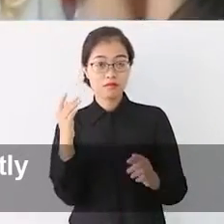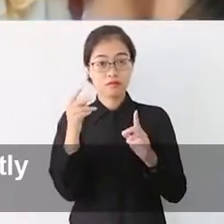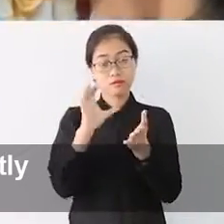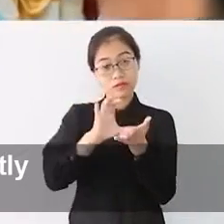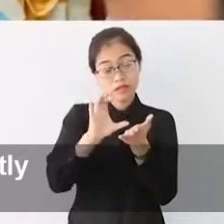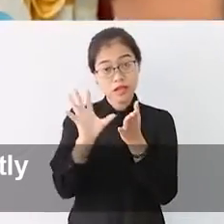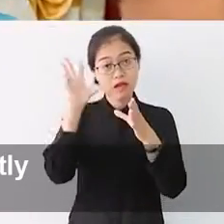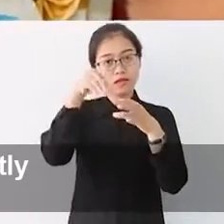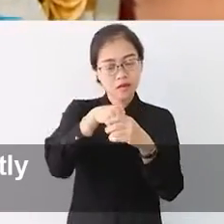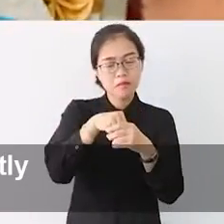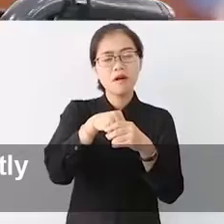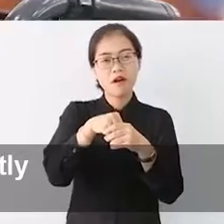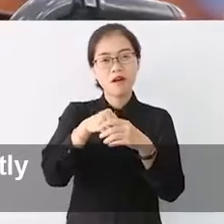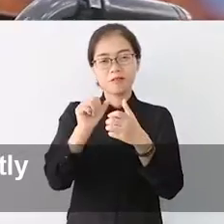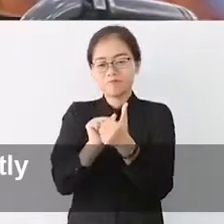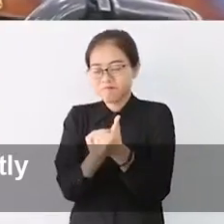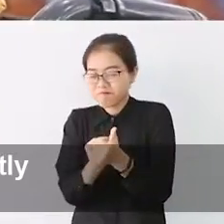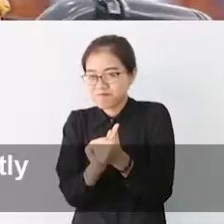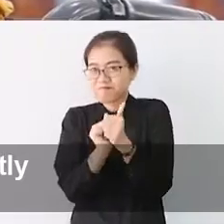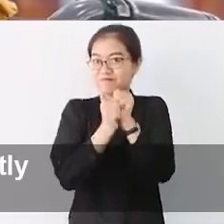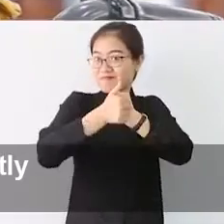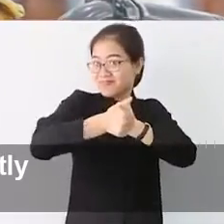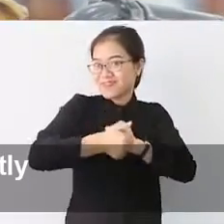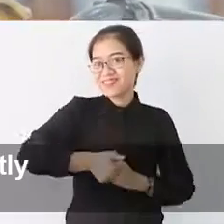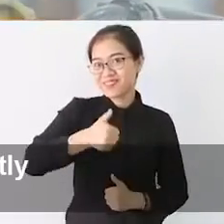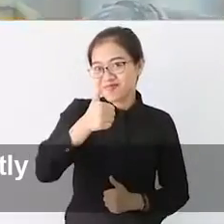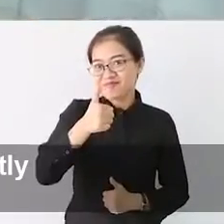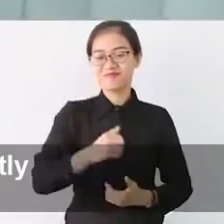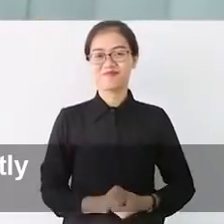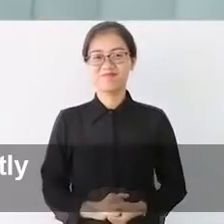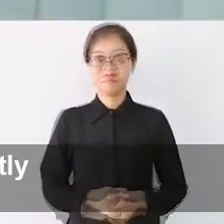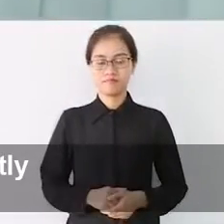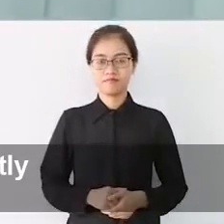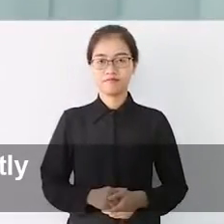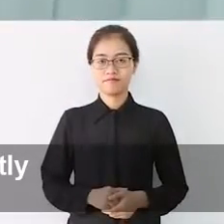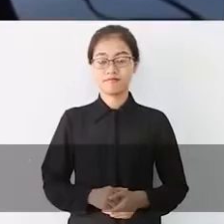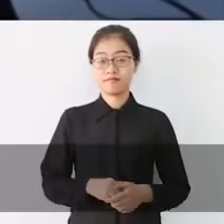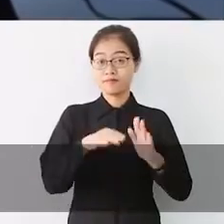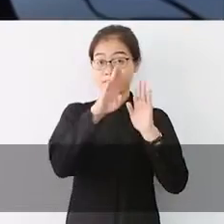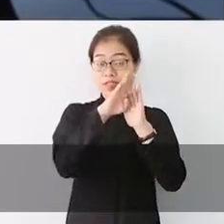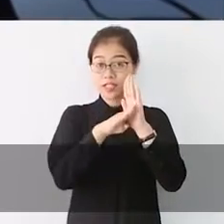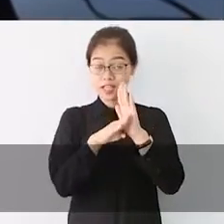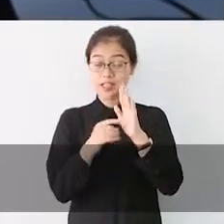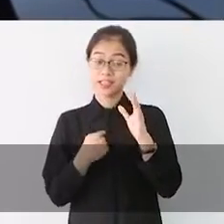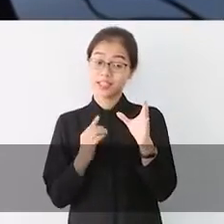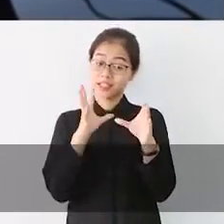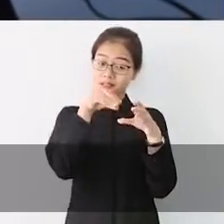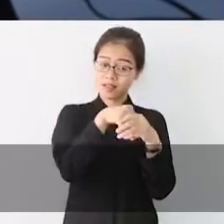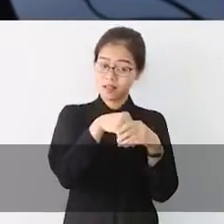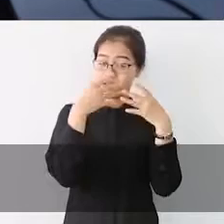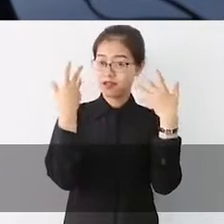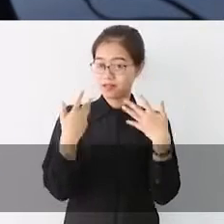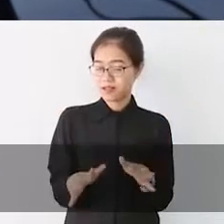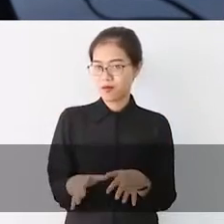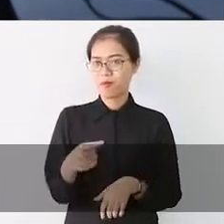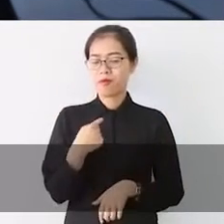đó, bản thân sinh viên khuyết tật cũng đã có nhiều thay đổi tích cực hơn khi tham gia dự án. Sau khi tham gia chương trình